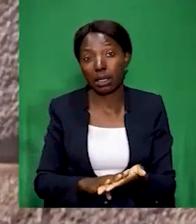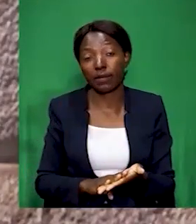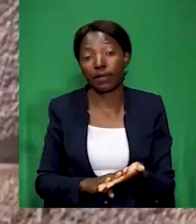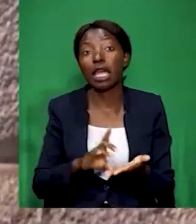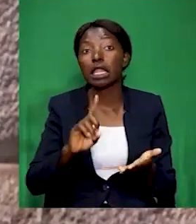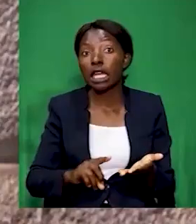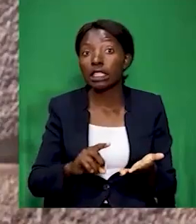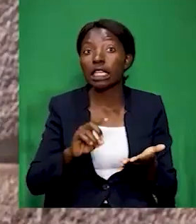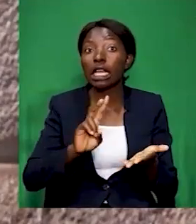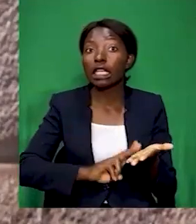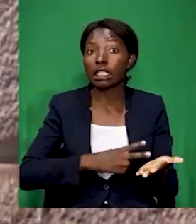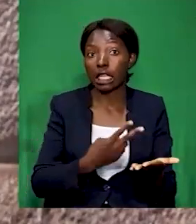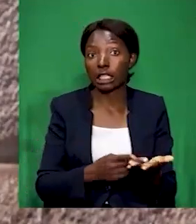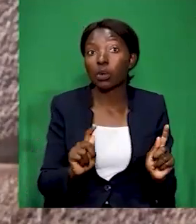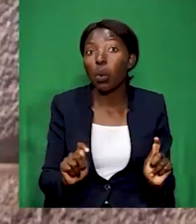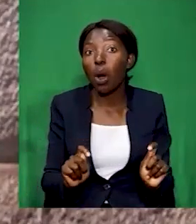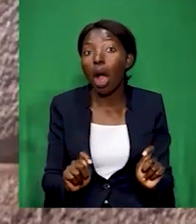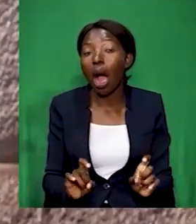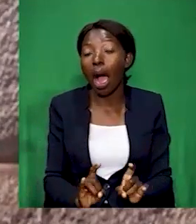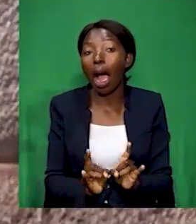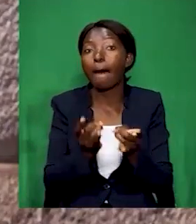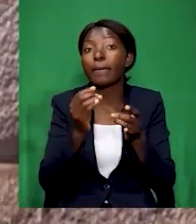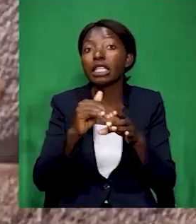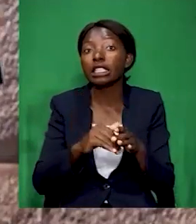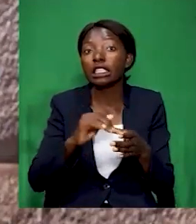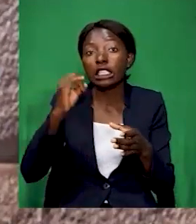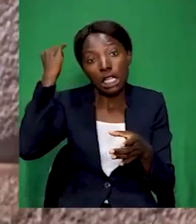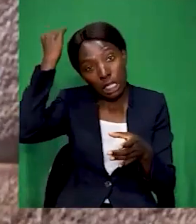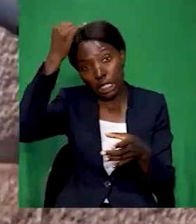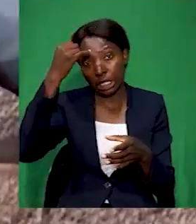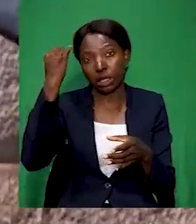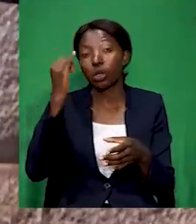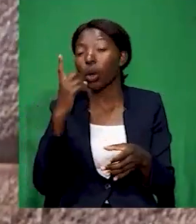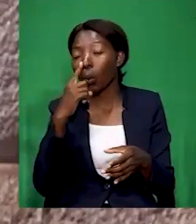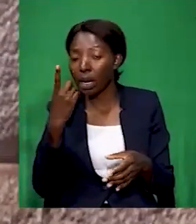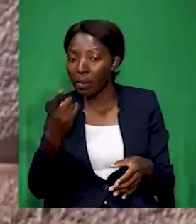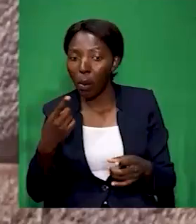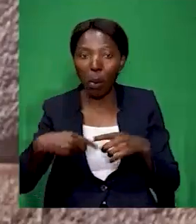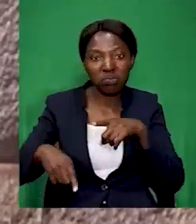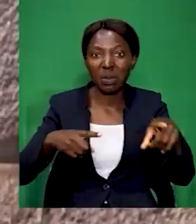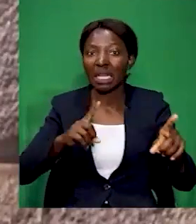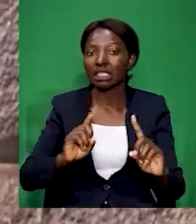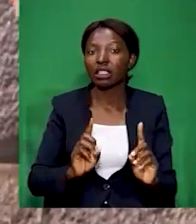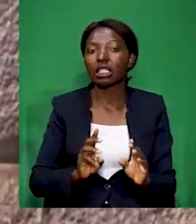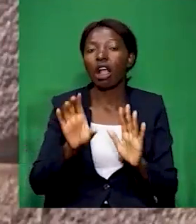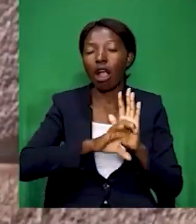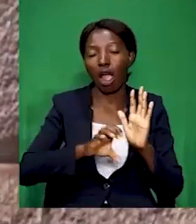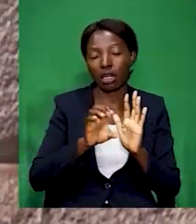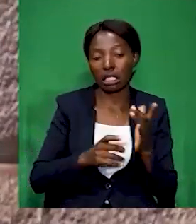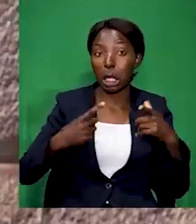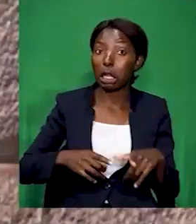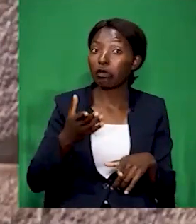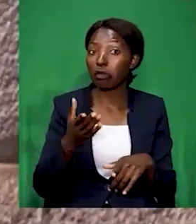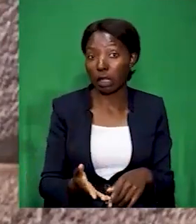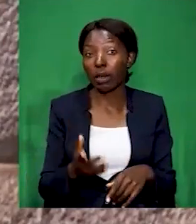kuti resurrection ichaitika kwaIsraeri. Saka kunonzi vanhu vaiti vakaenda kwavanoenda vonogara munzvimbo